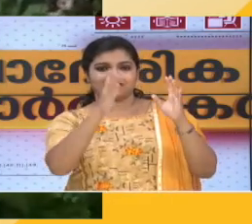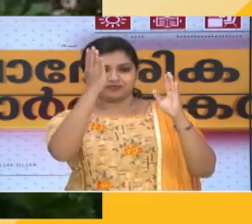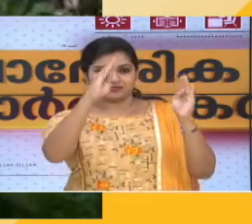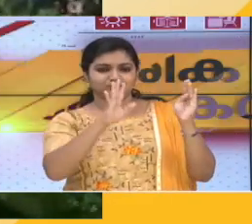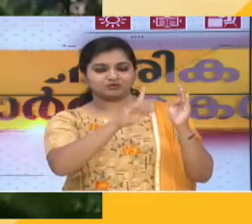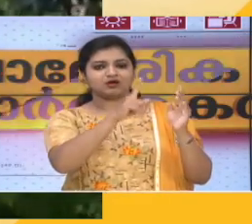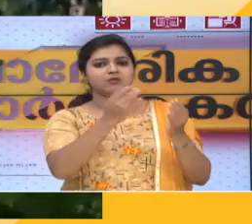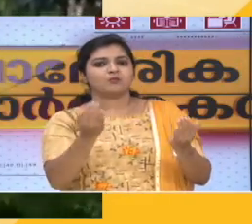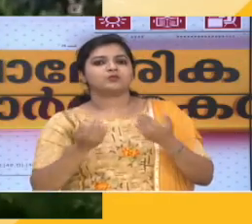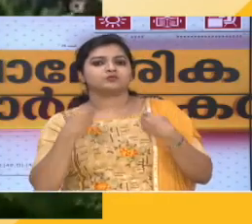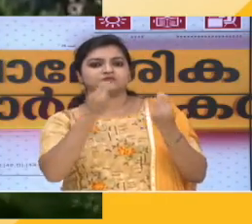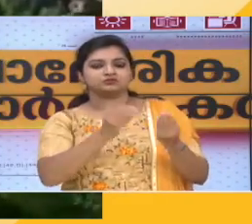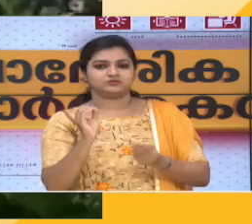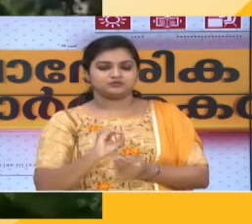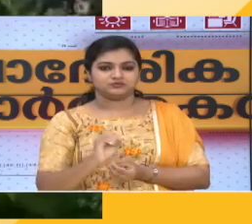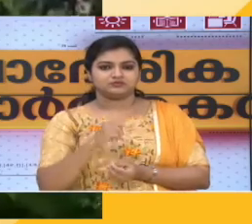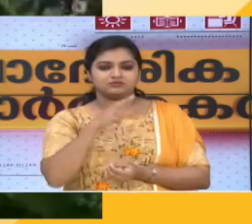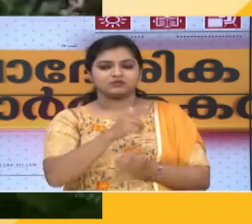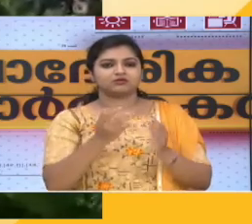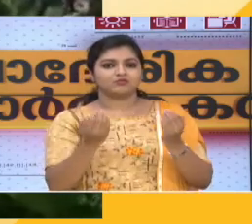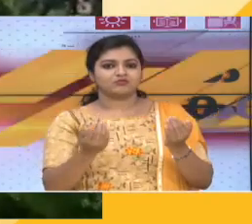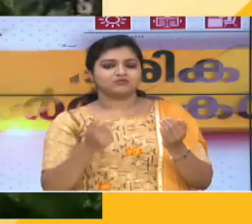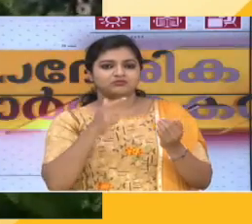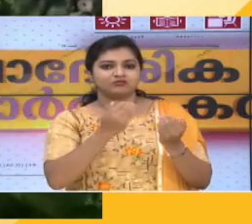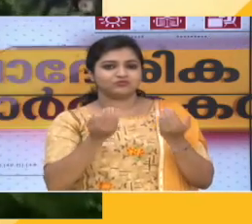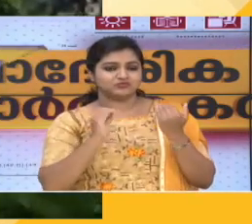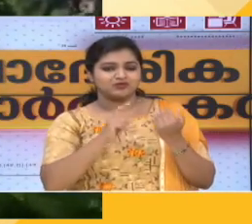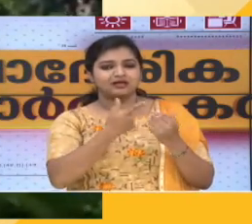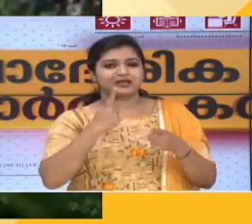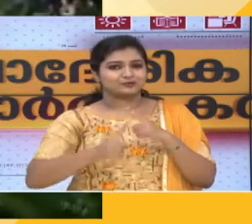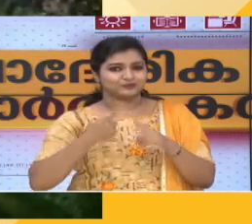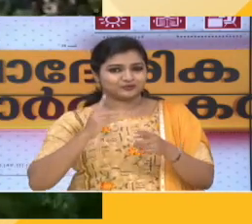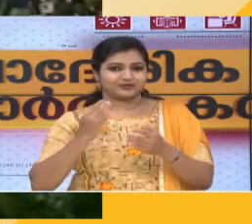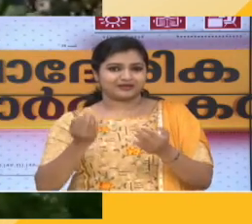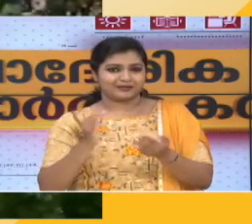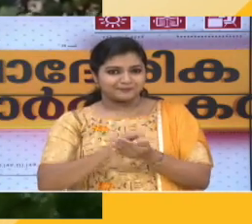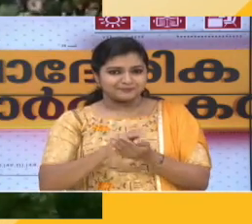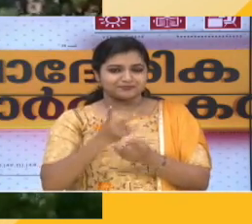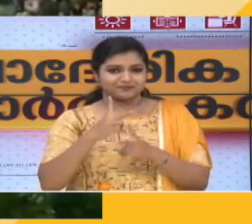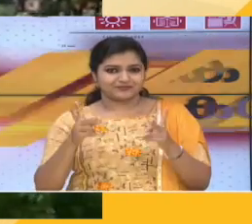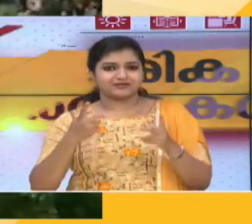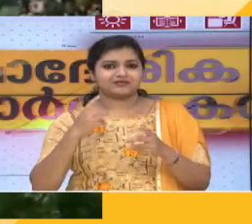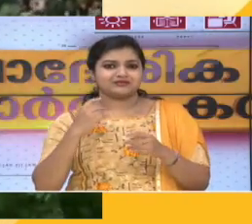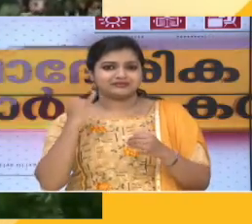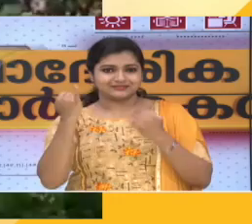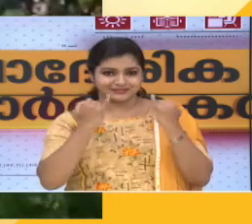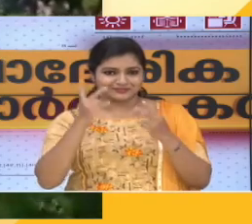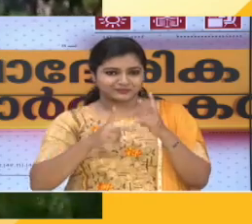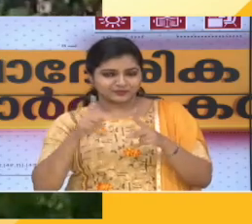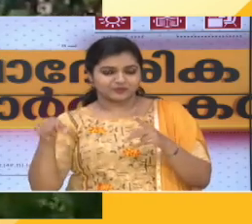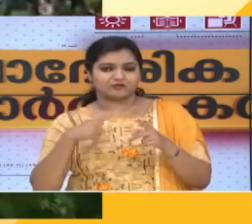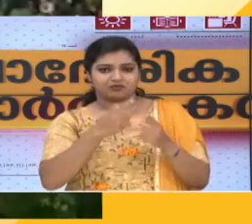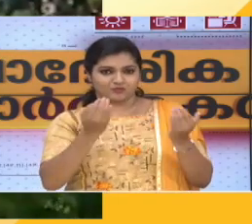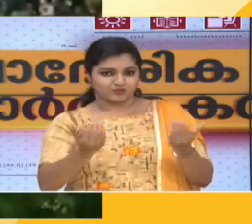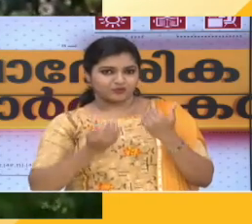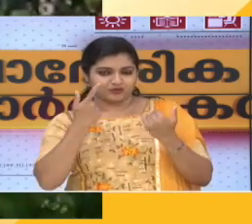അത് ആരും സംരക്ഷിക്കാൻ ആളില്ല. അപ്പോൾ അതുകൊണ്ട് ഈ പുരാവസ്ത ഗവേഷകരും മറ്റൊരു ഇത് ഈ സ്ഥലം സന്ദർശിച്ചിട്ട് ഇതിന്